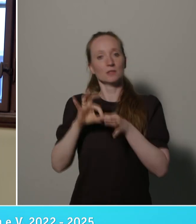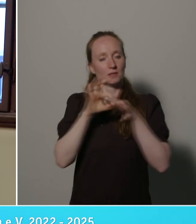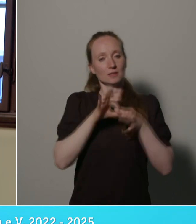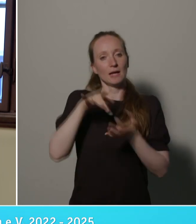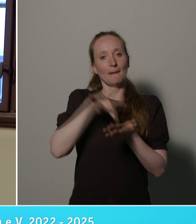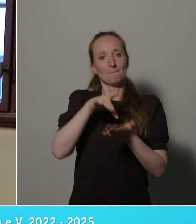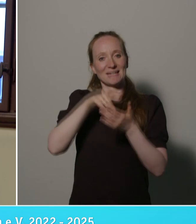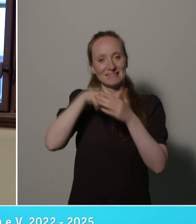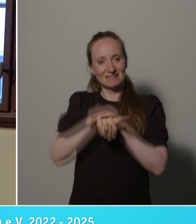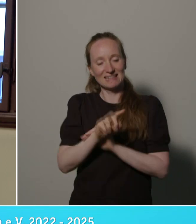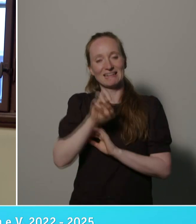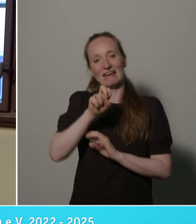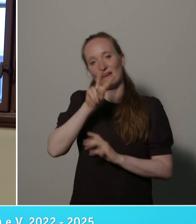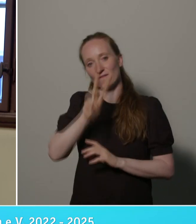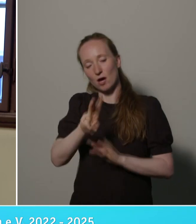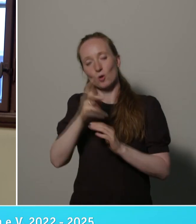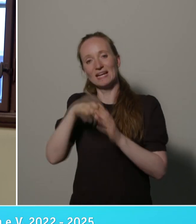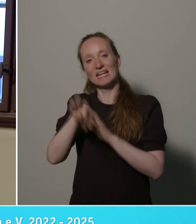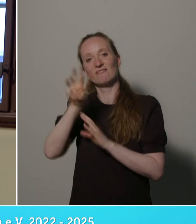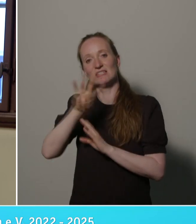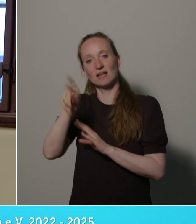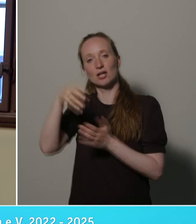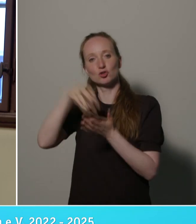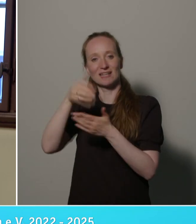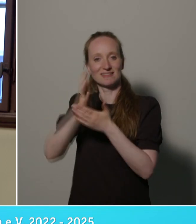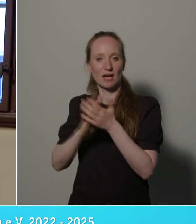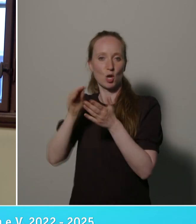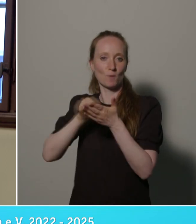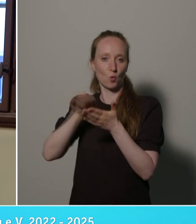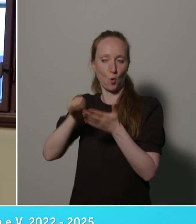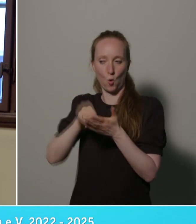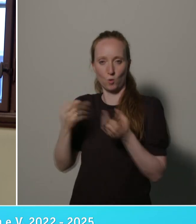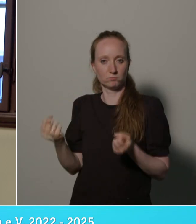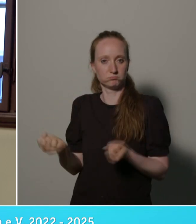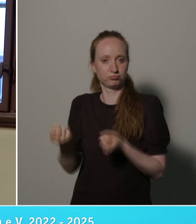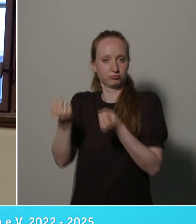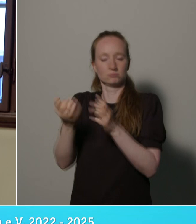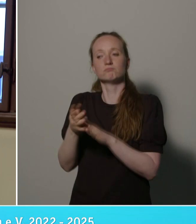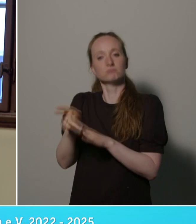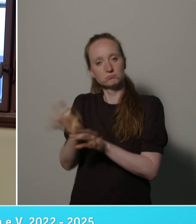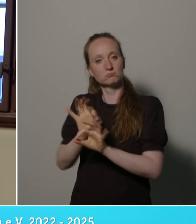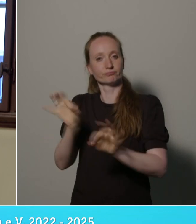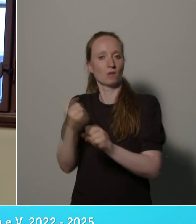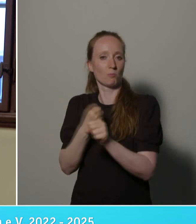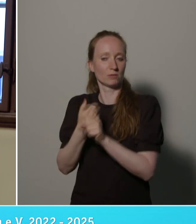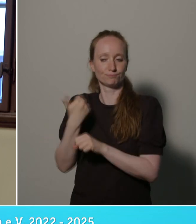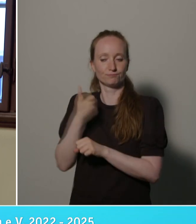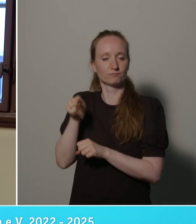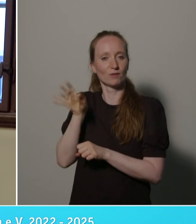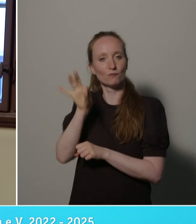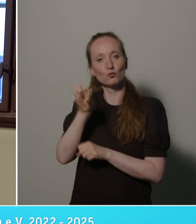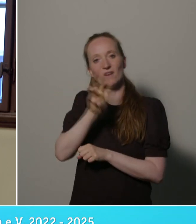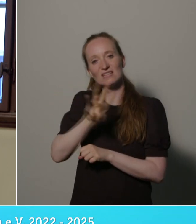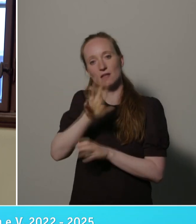Verein betreibt in Winzerlaa das Stadtteilbüro und leistet eine ausgezeichnete Arbeit, die gerade für diesen Stadtteil sehr wichtig ist